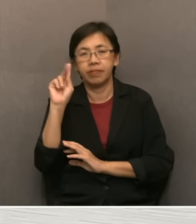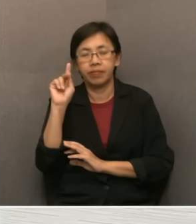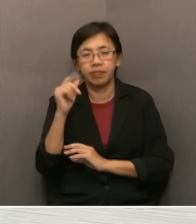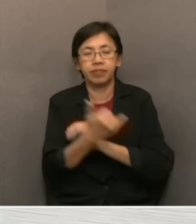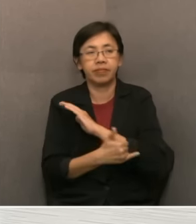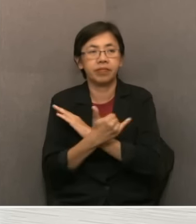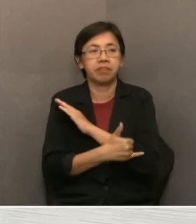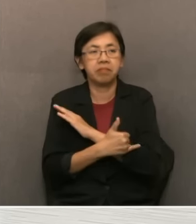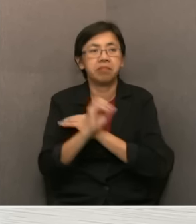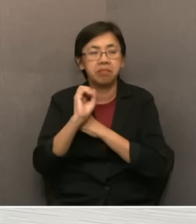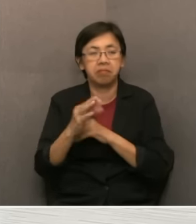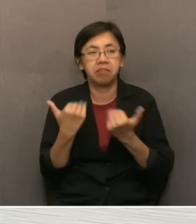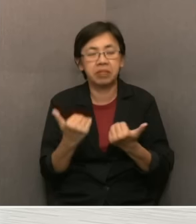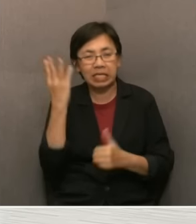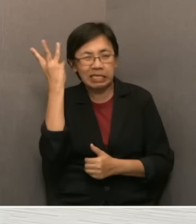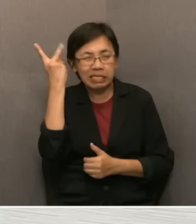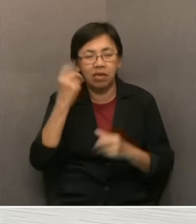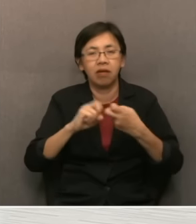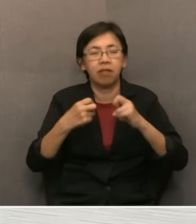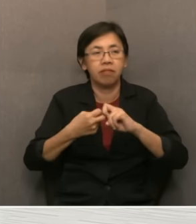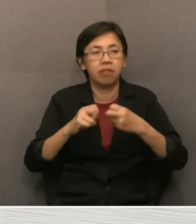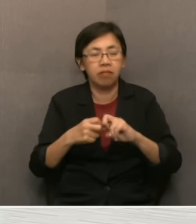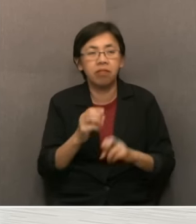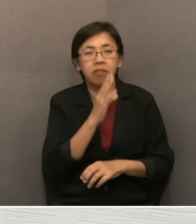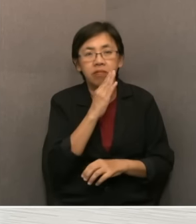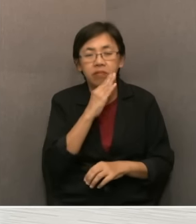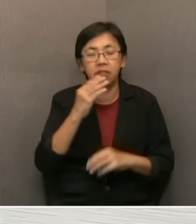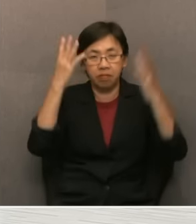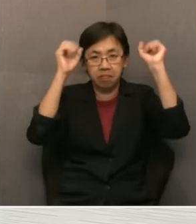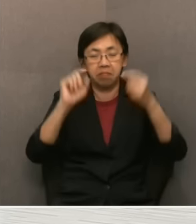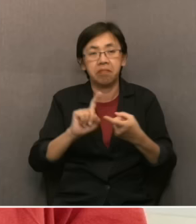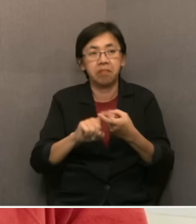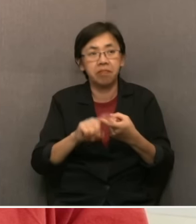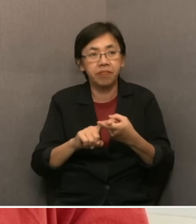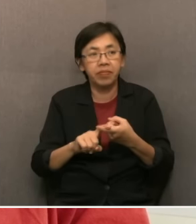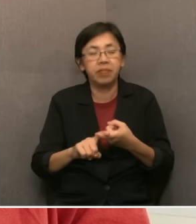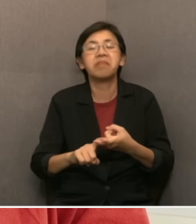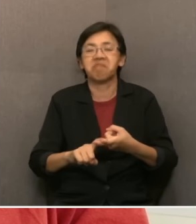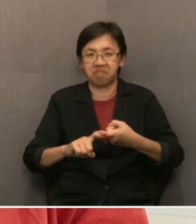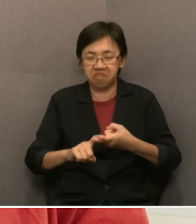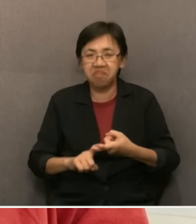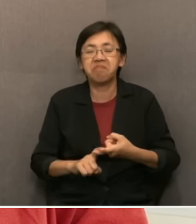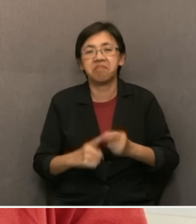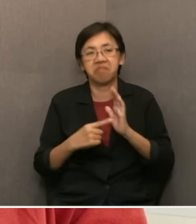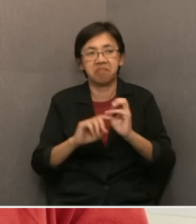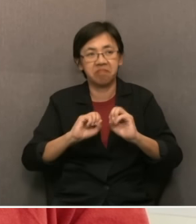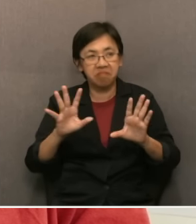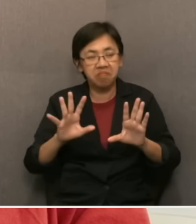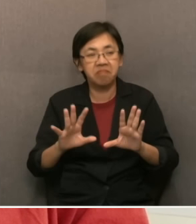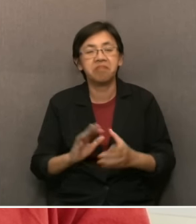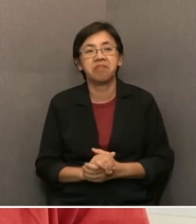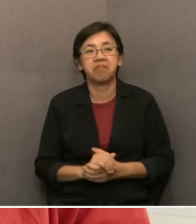ต่างประเทศเขาก็บอกว่าตอนเคือกังวลเป็นอย่างมากหลังจากที่ปูตินเนี่ยเหมือนกับว่าออกมาสู่สัญญาณชัดเจนมากยิ่งขึ้นในเรื่องของการขยับเส้นแดง